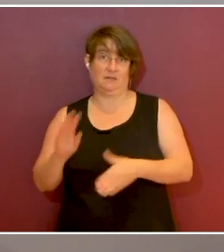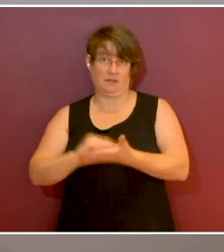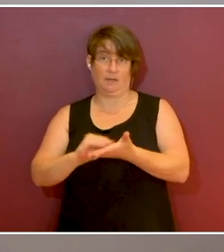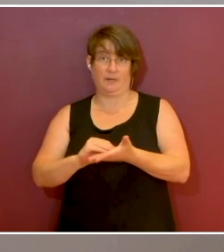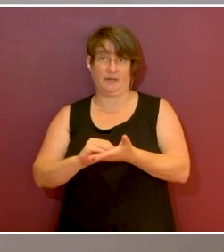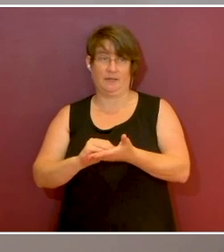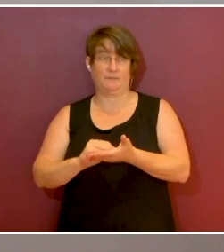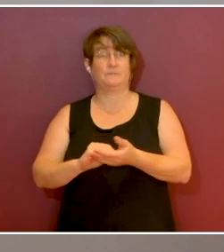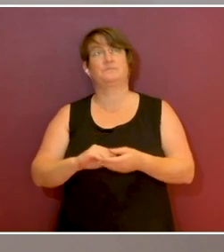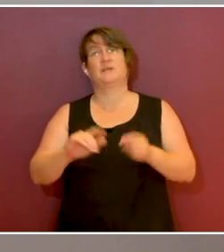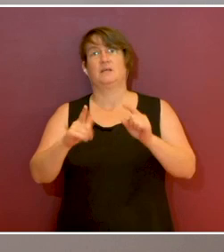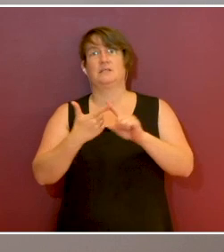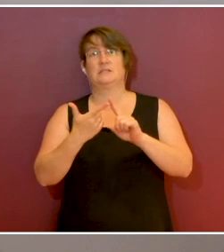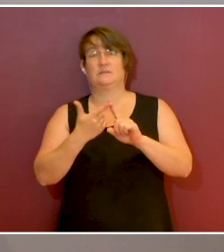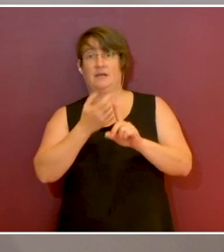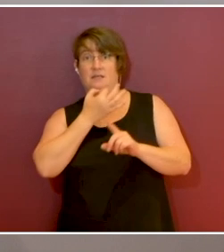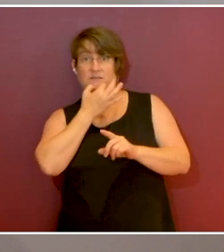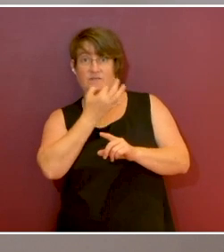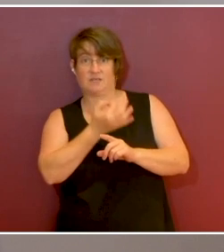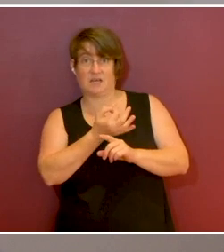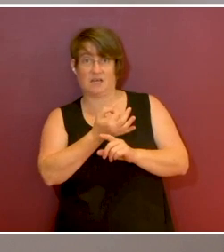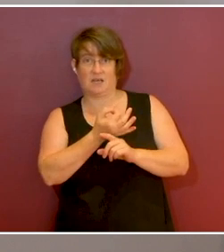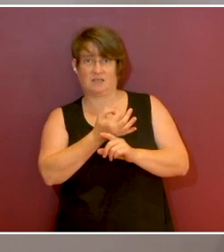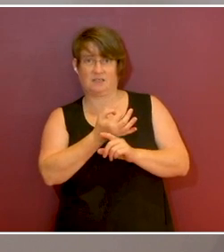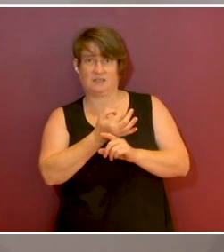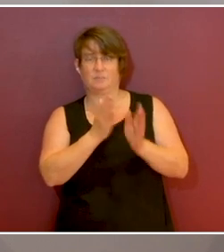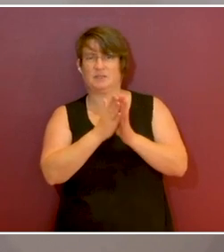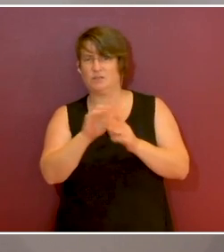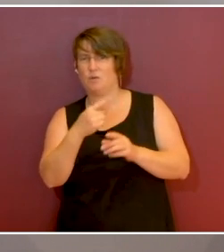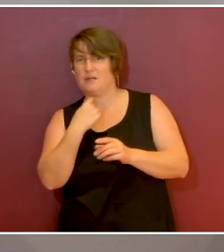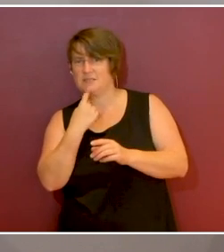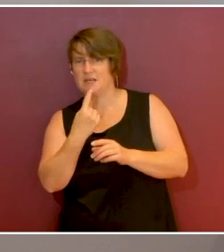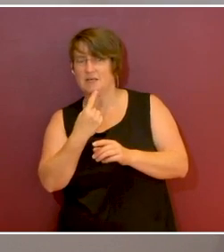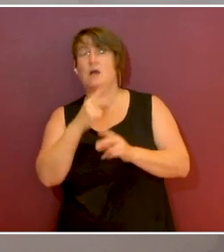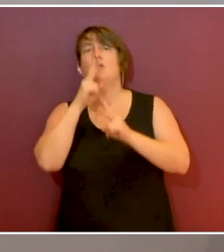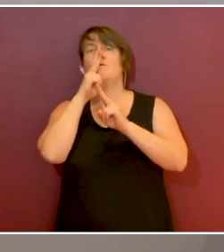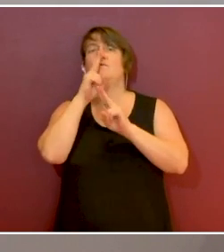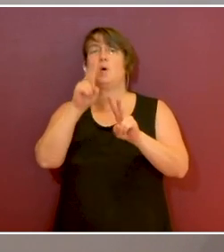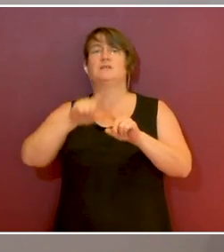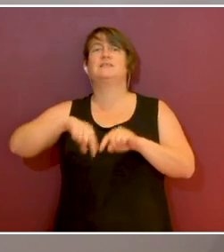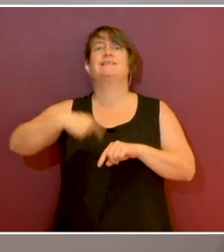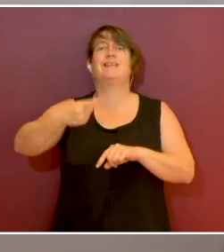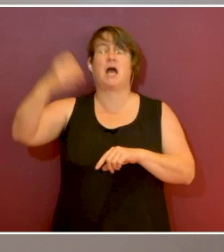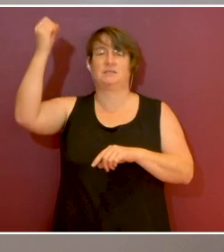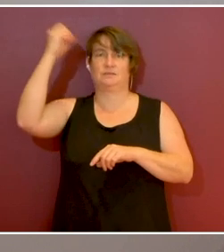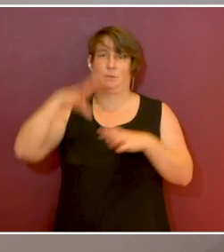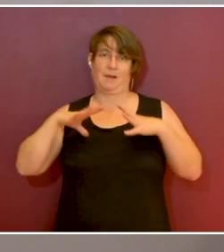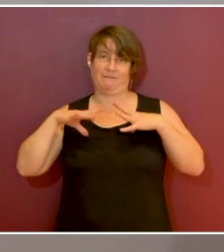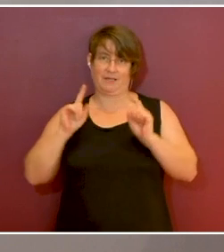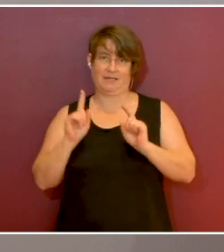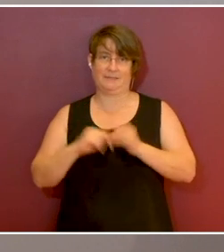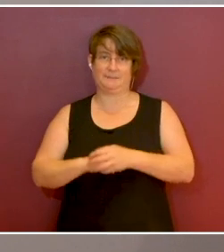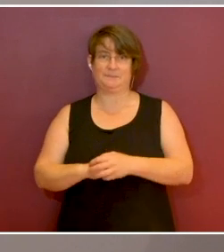nicht, die... Was war die nochmal, Herr Knall? Helfen Sie mir nochmal. Mit dem Vorsicht nach den Sommerferien. Ach so.